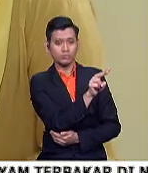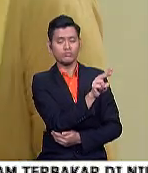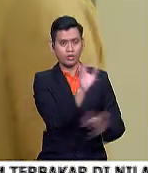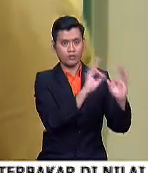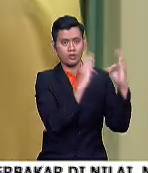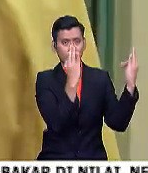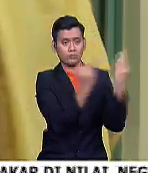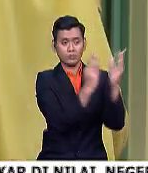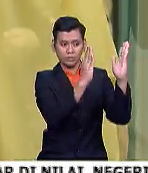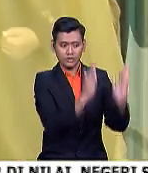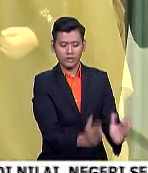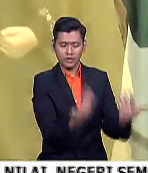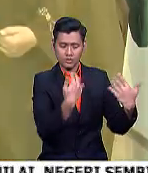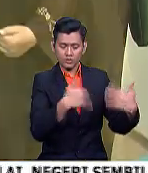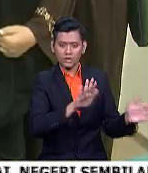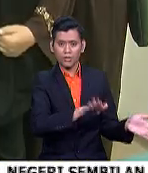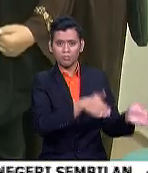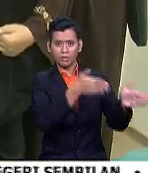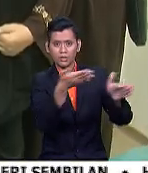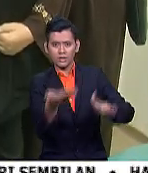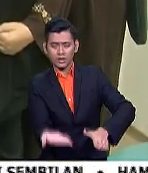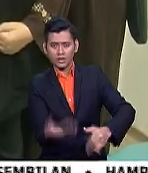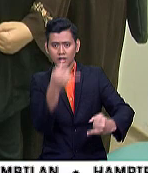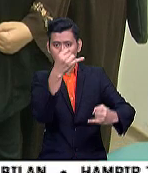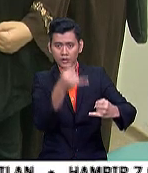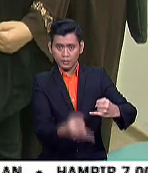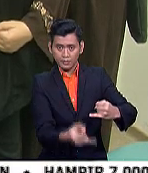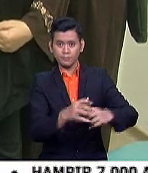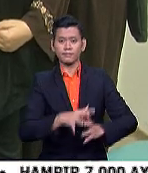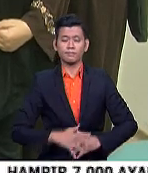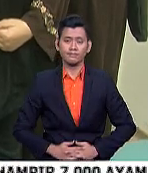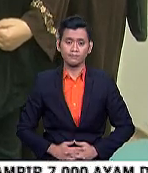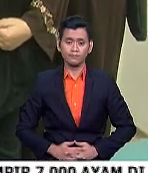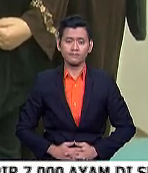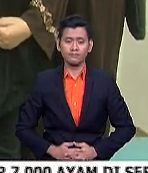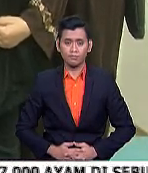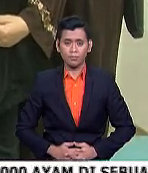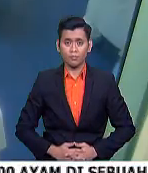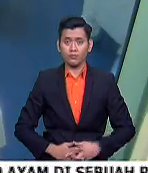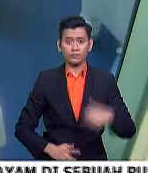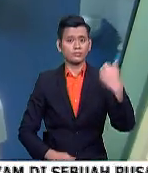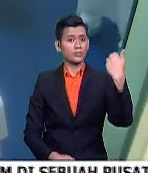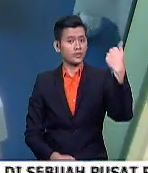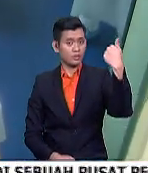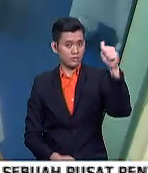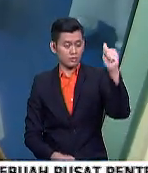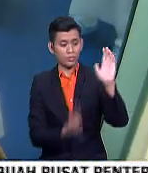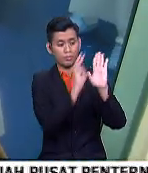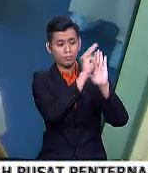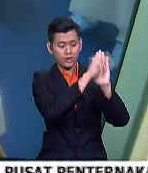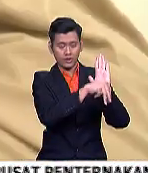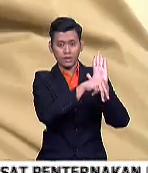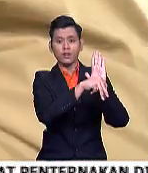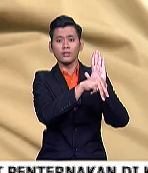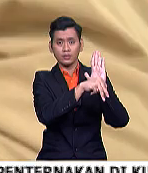kali yang terakhir. 10 minit diberikan untuk